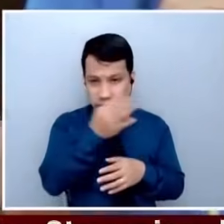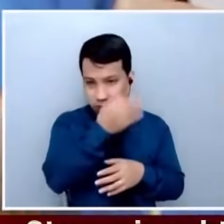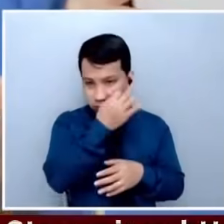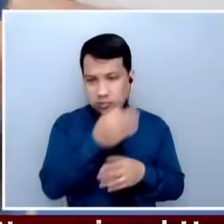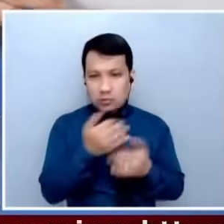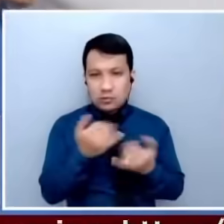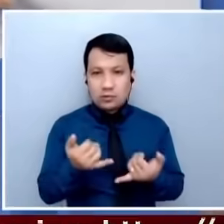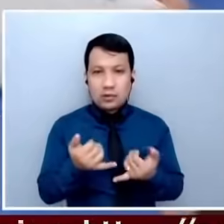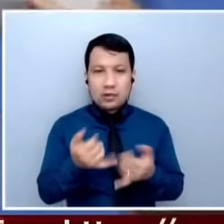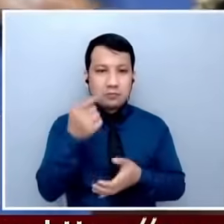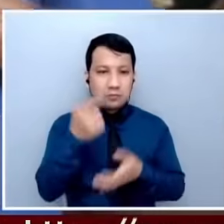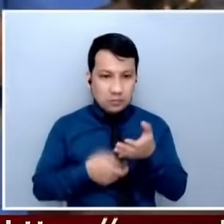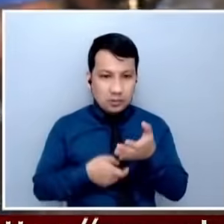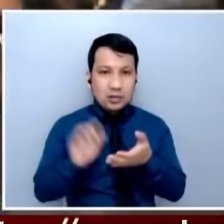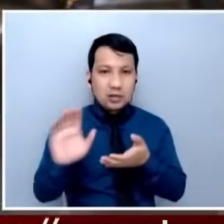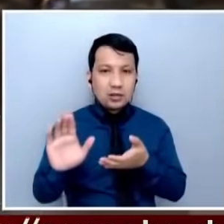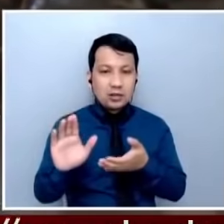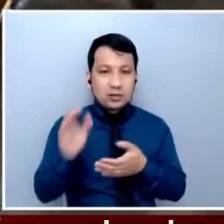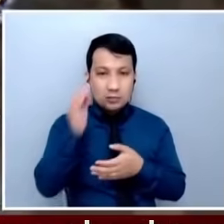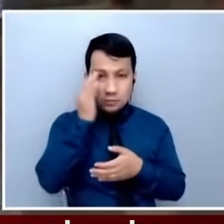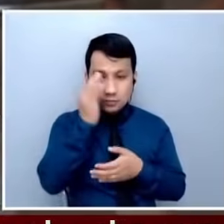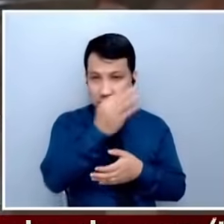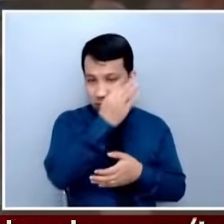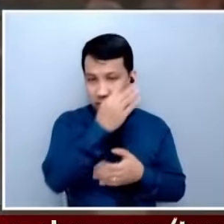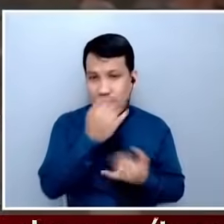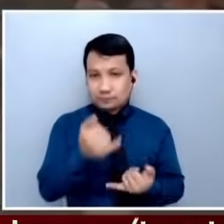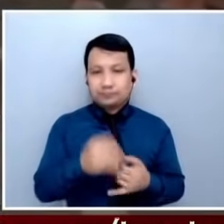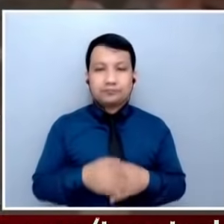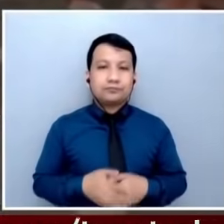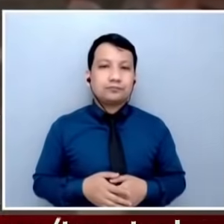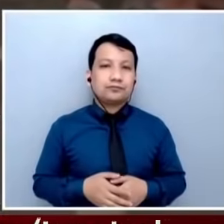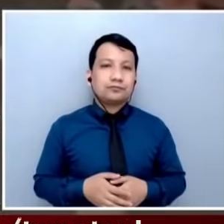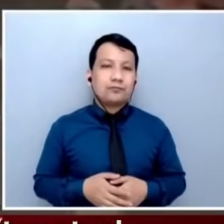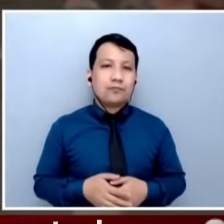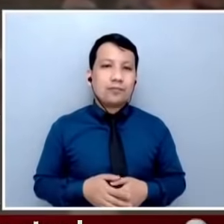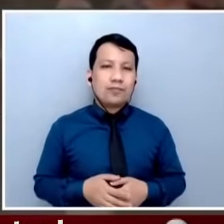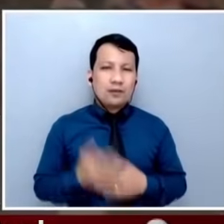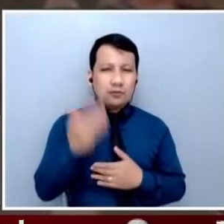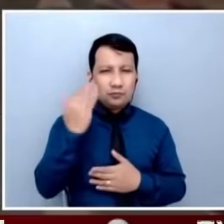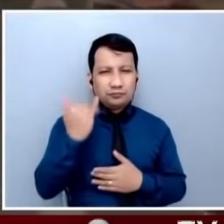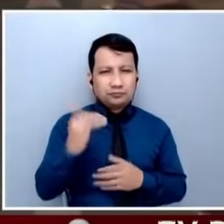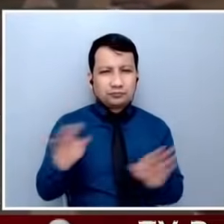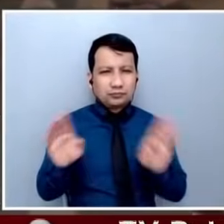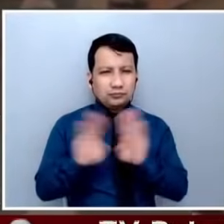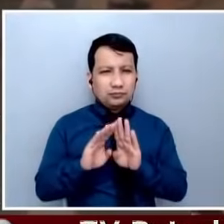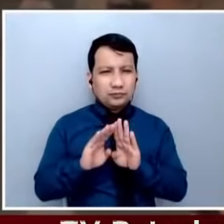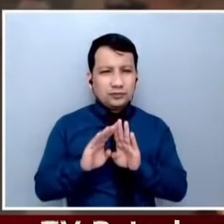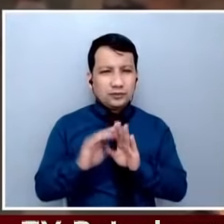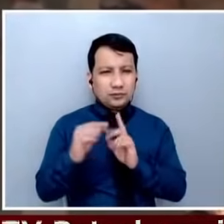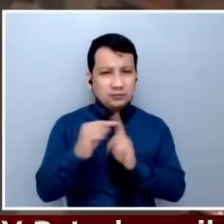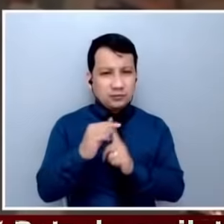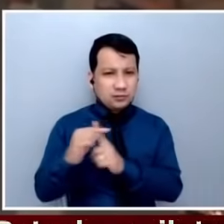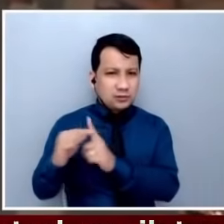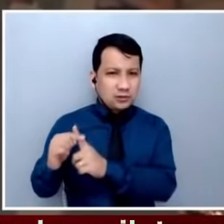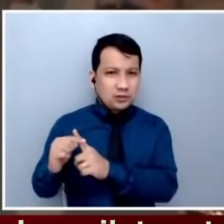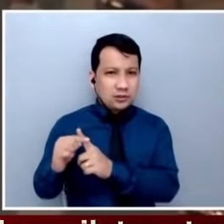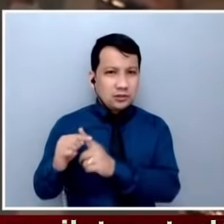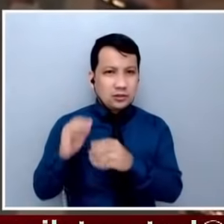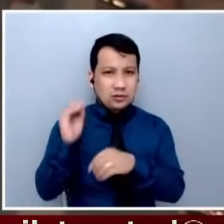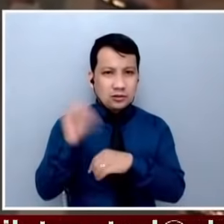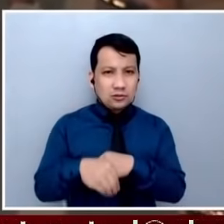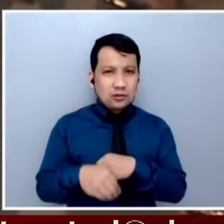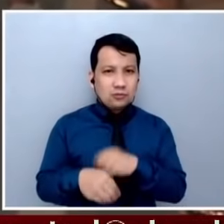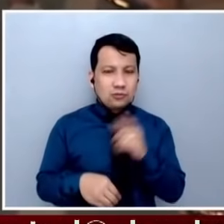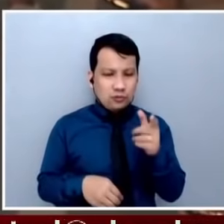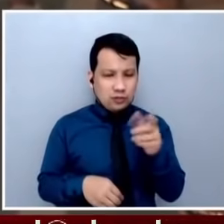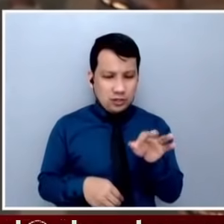ang presyuhan ng mga bulaklak. Samantala, dahil nga po sarado ang mga sementeryo mula October